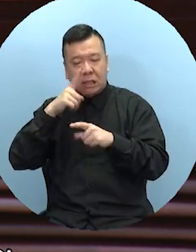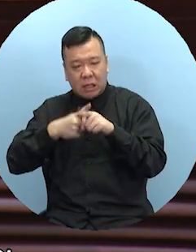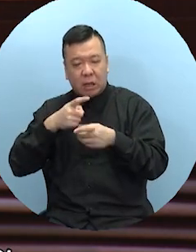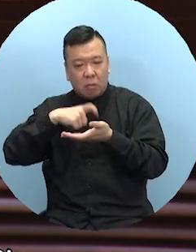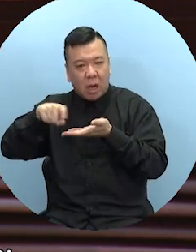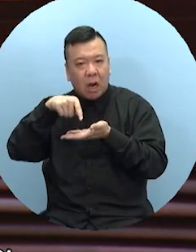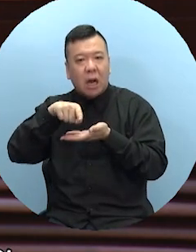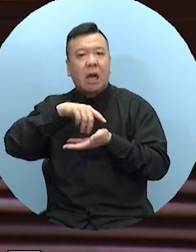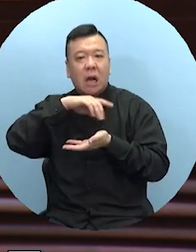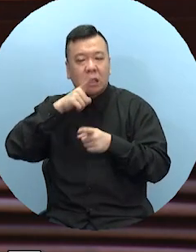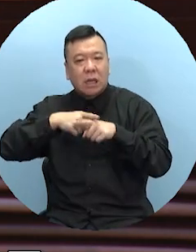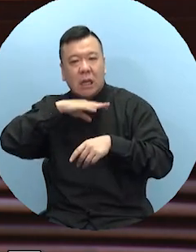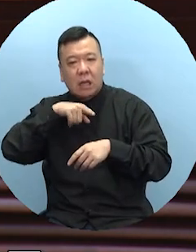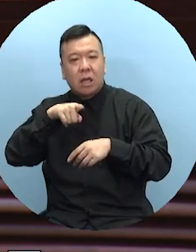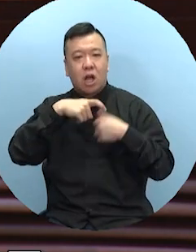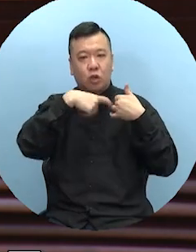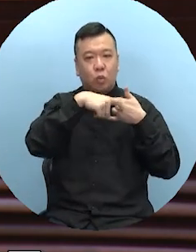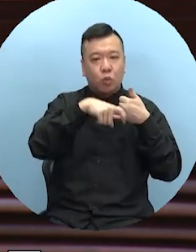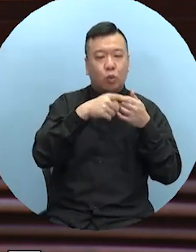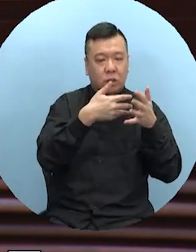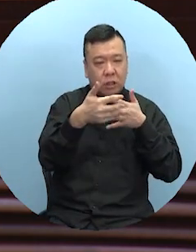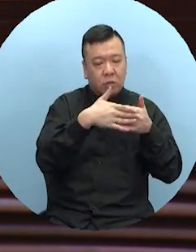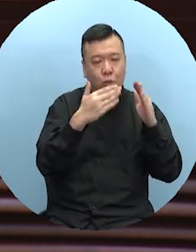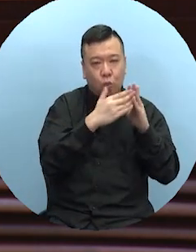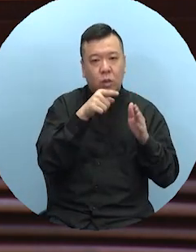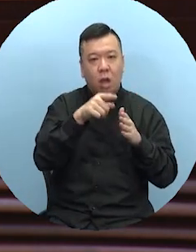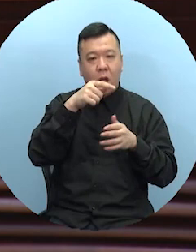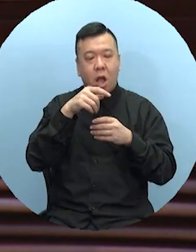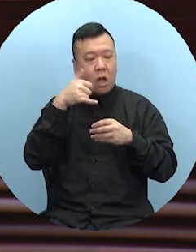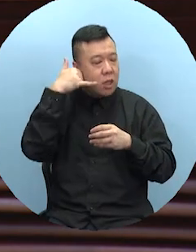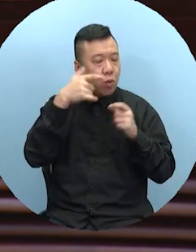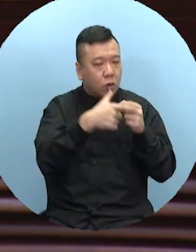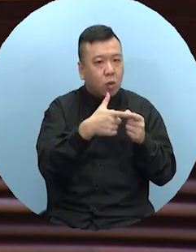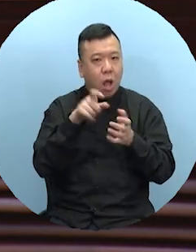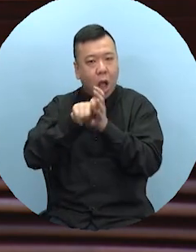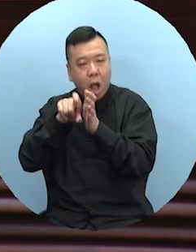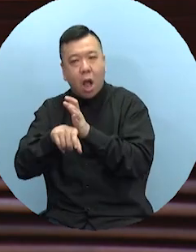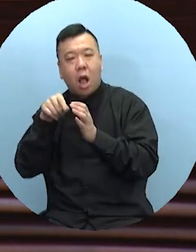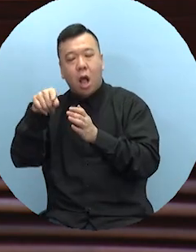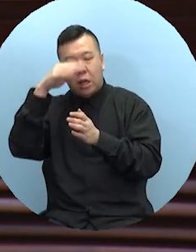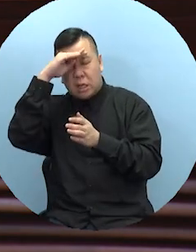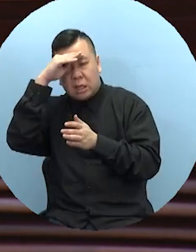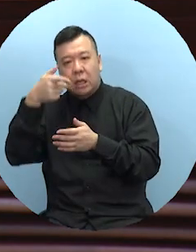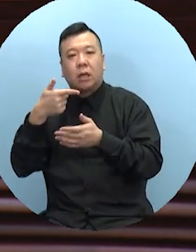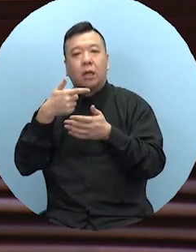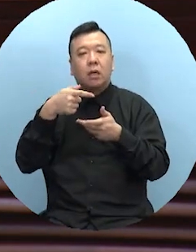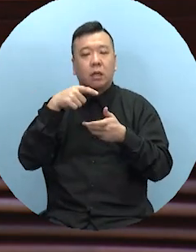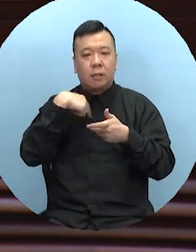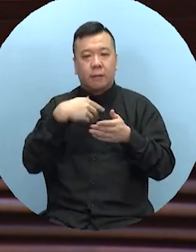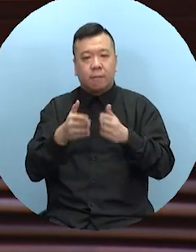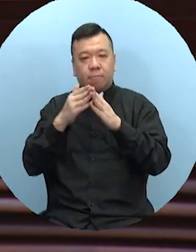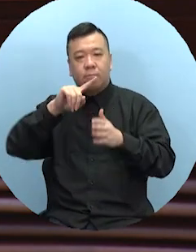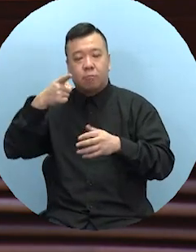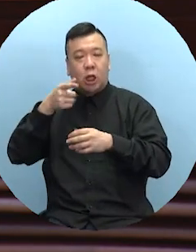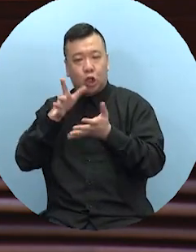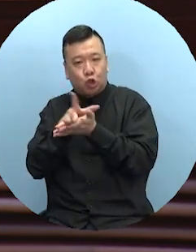者地址的真伪，通讯办亦都已经联同电信商、警方、银行业界以及其监管机构